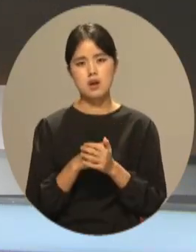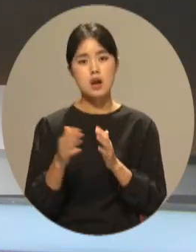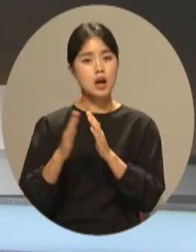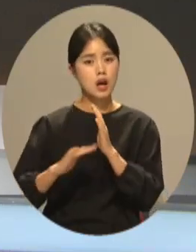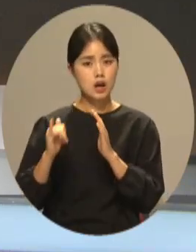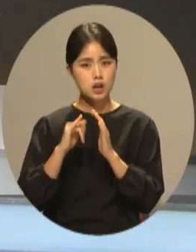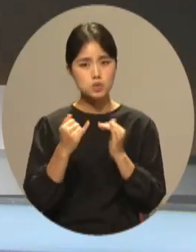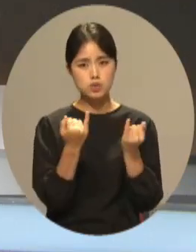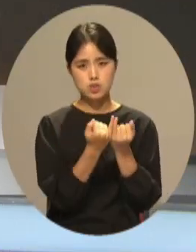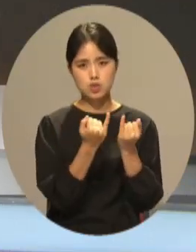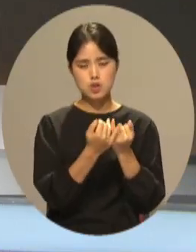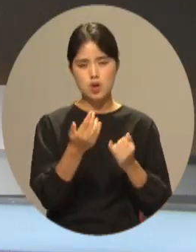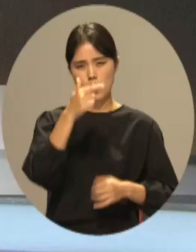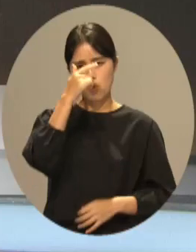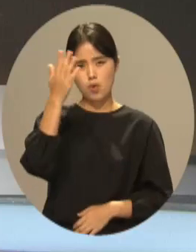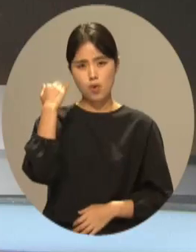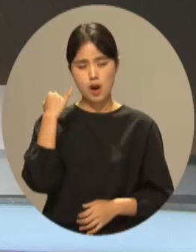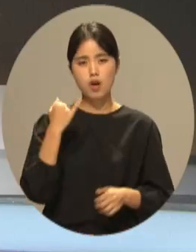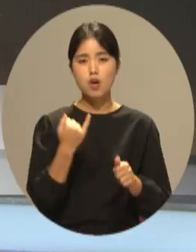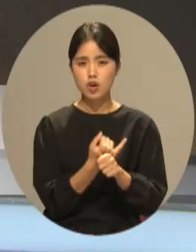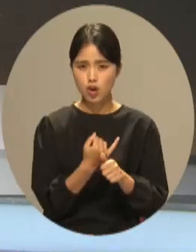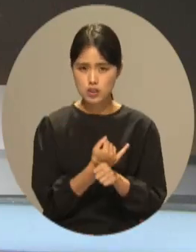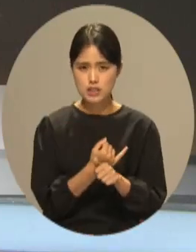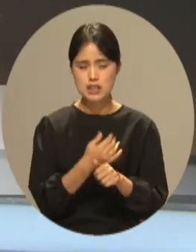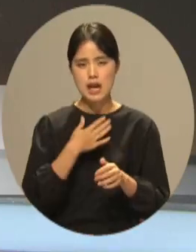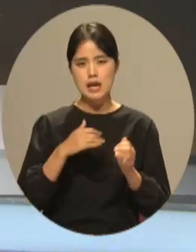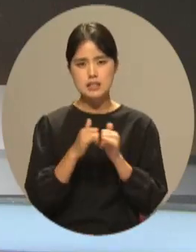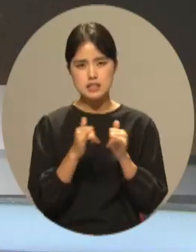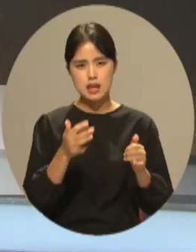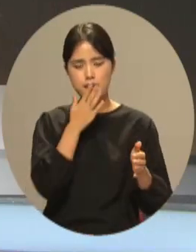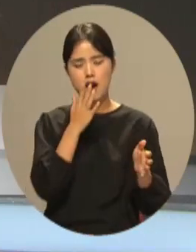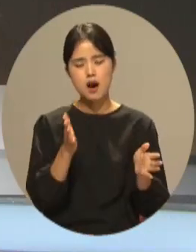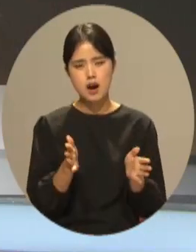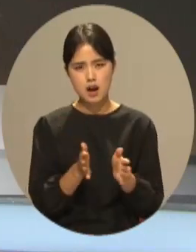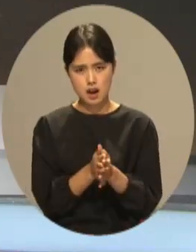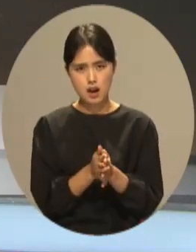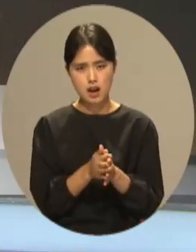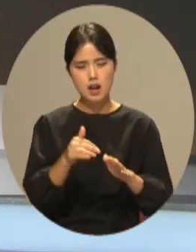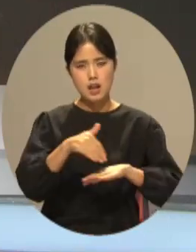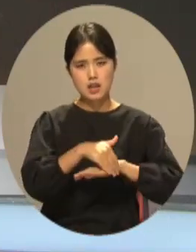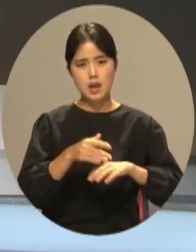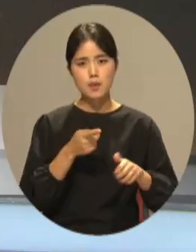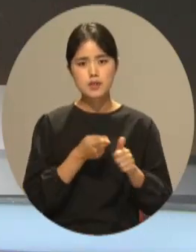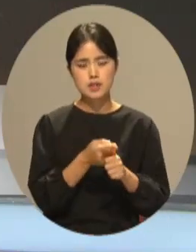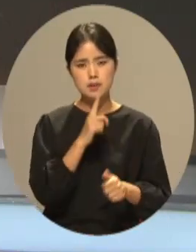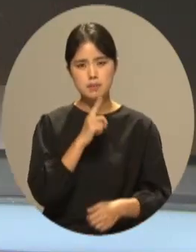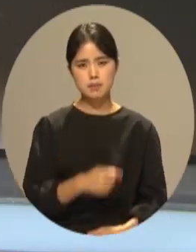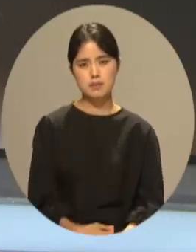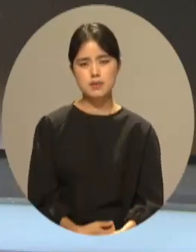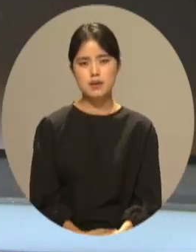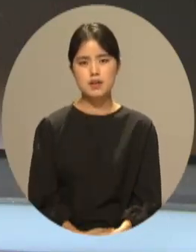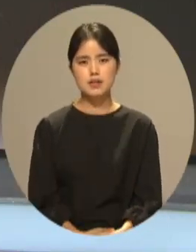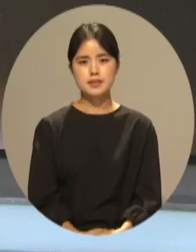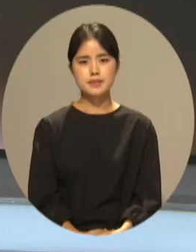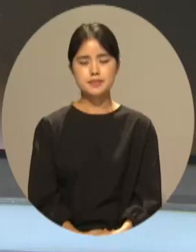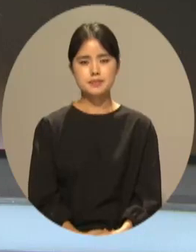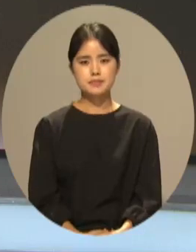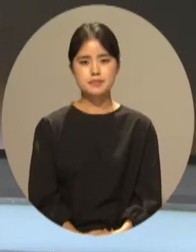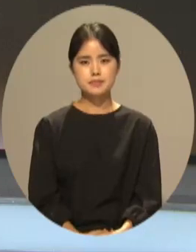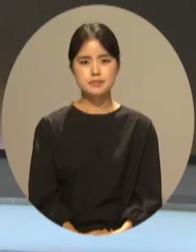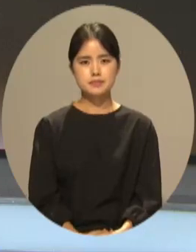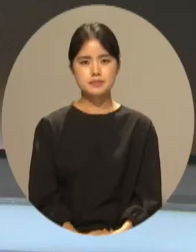숨진 여성의 과거 연인과 그 지인이 계획적으로 공모한 범행으로 의심하고 있습니다. 정자연 기자가 단독 취재했습니다.